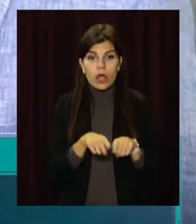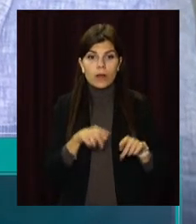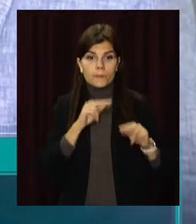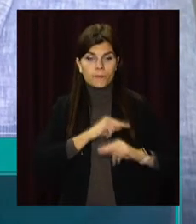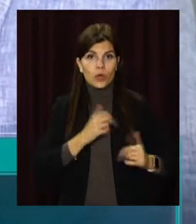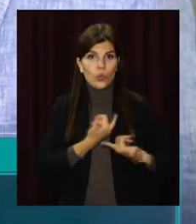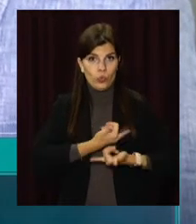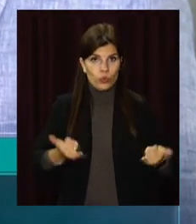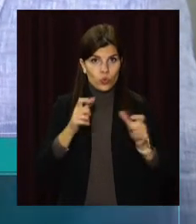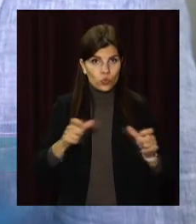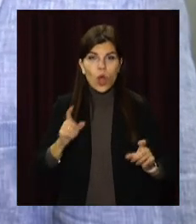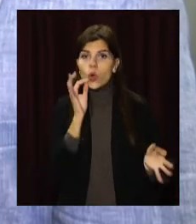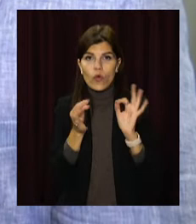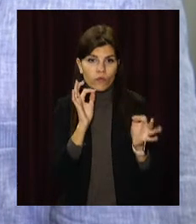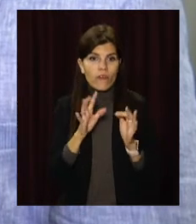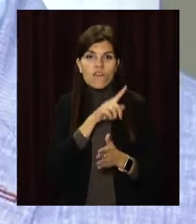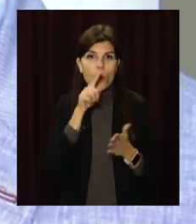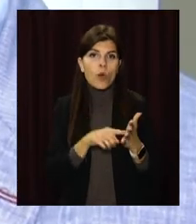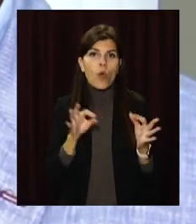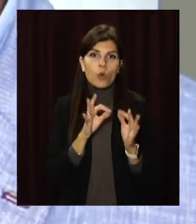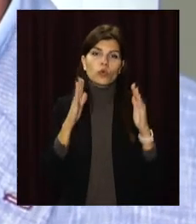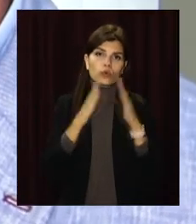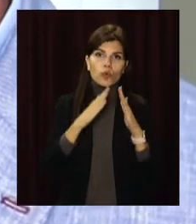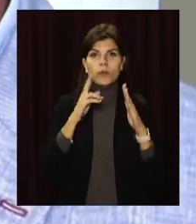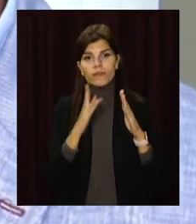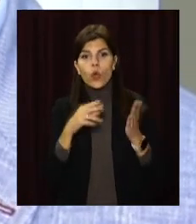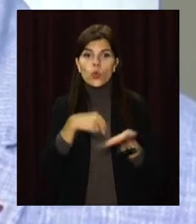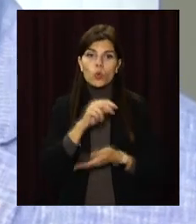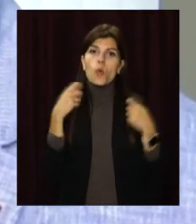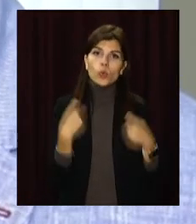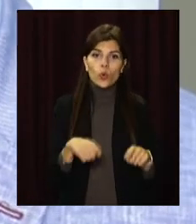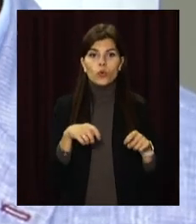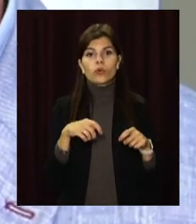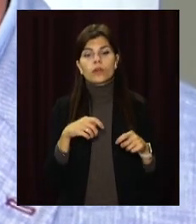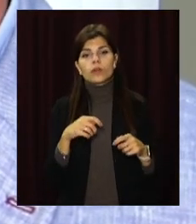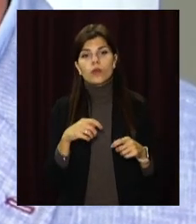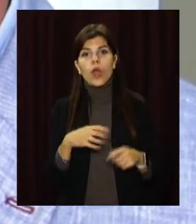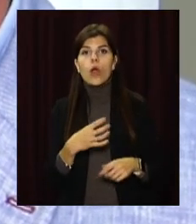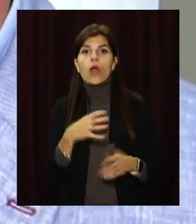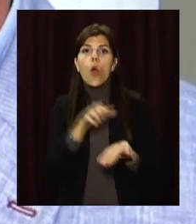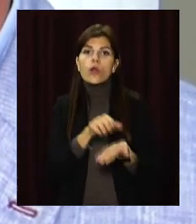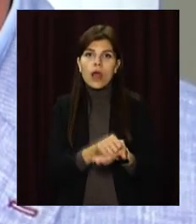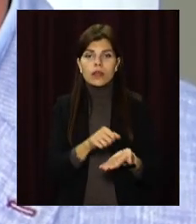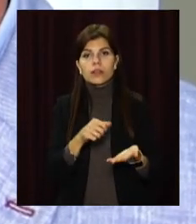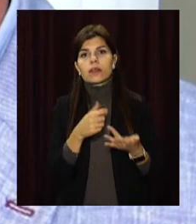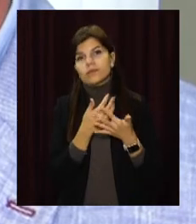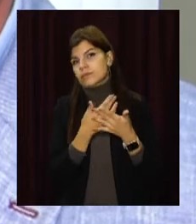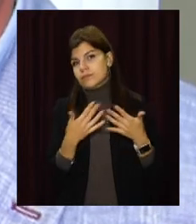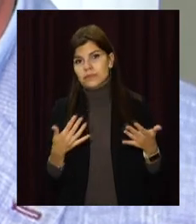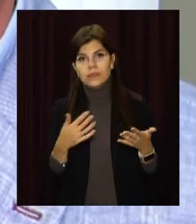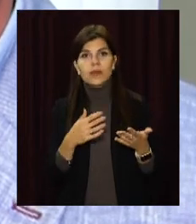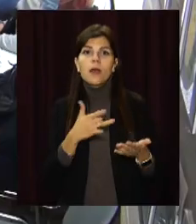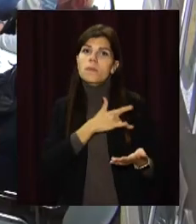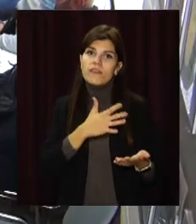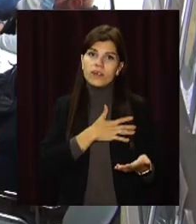міста. Консультування в вопросах нерухомого майна, купівля, продажу нерухомого майна, оренда, комерційна нерухомість, там приватизація, зняття